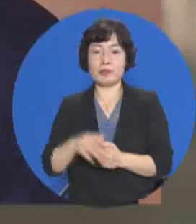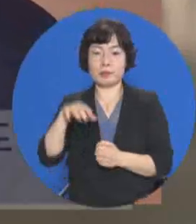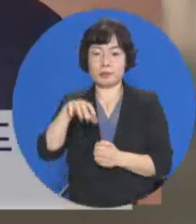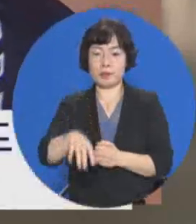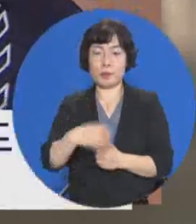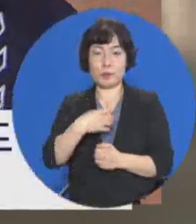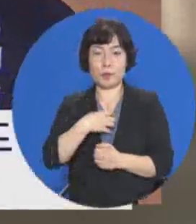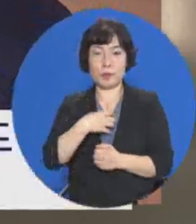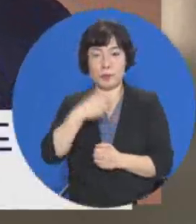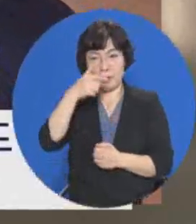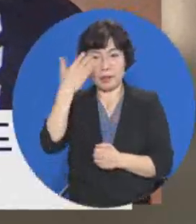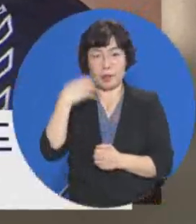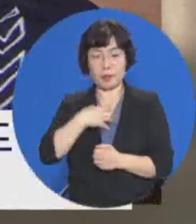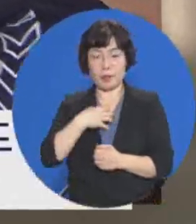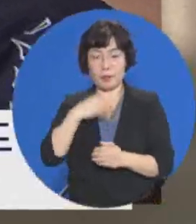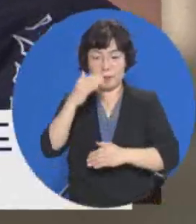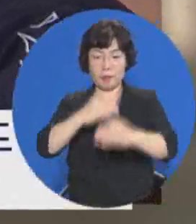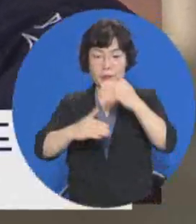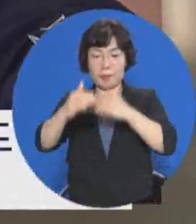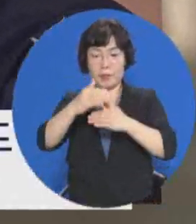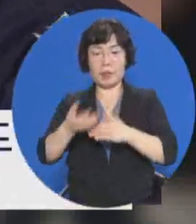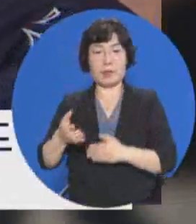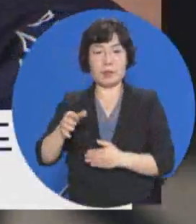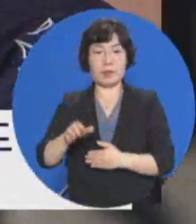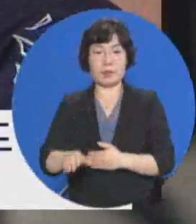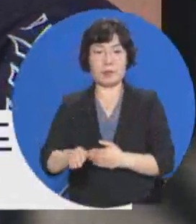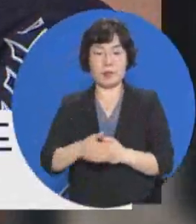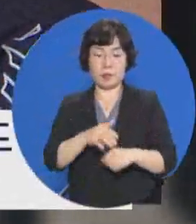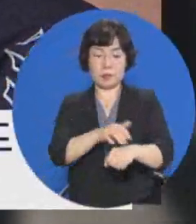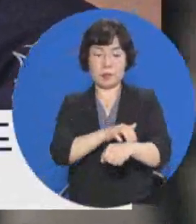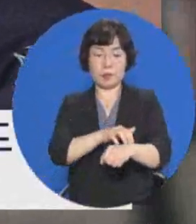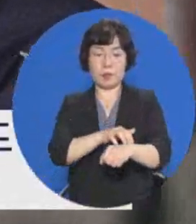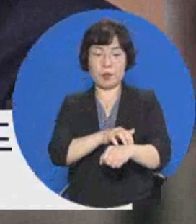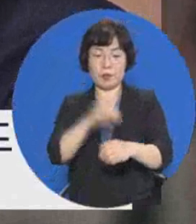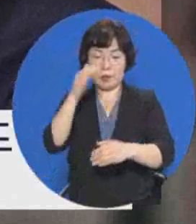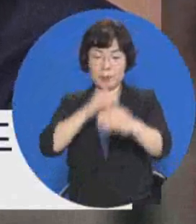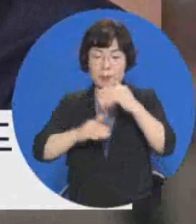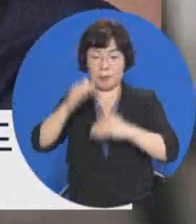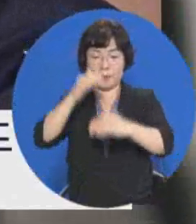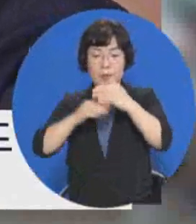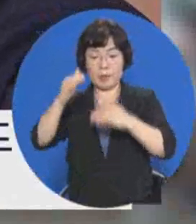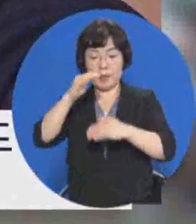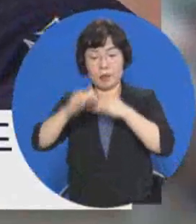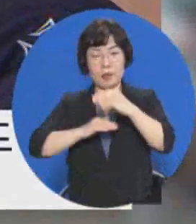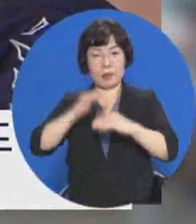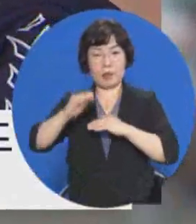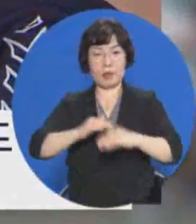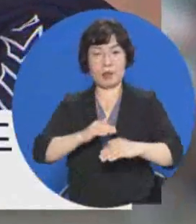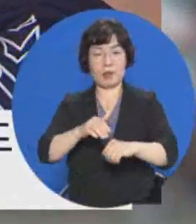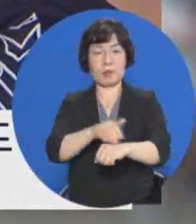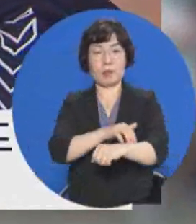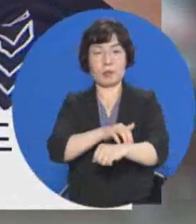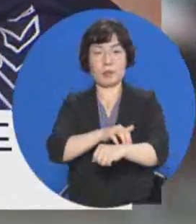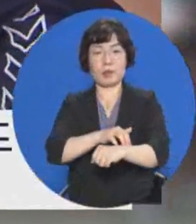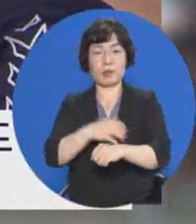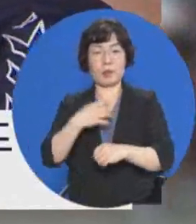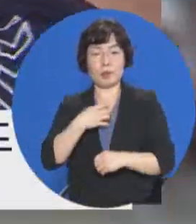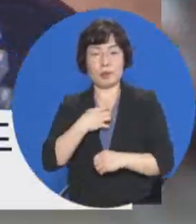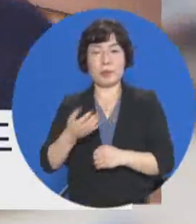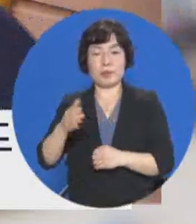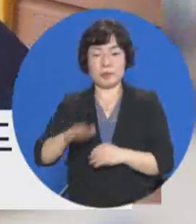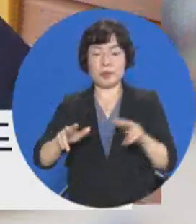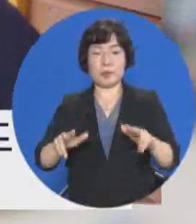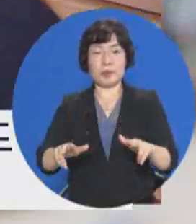좀 위험하고 높게 올라와 있어갖고 좀 불편하고 계단 오르락 내리락 해갖고 좀